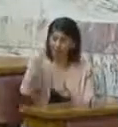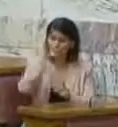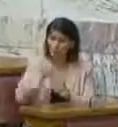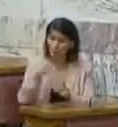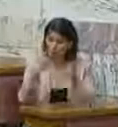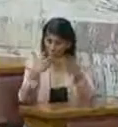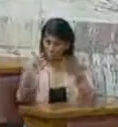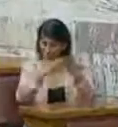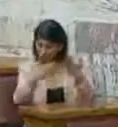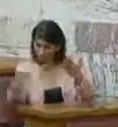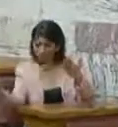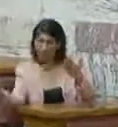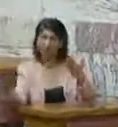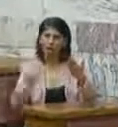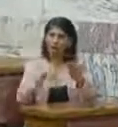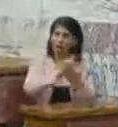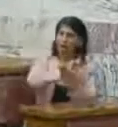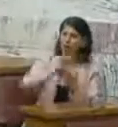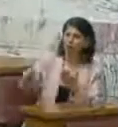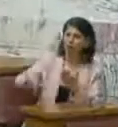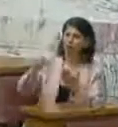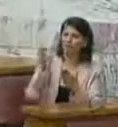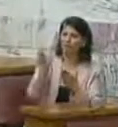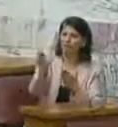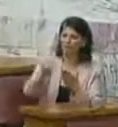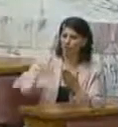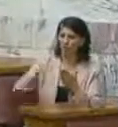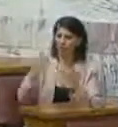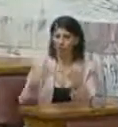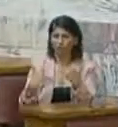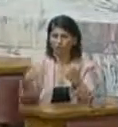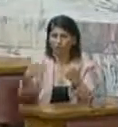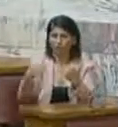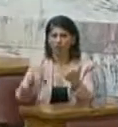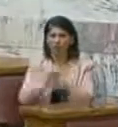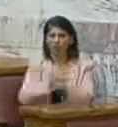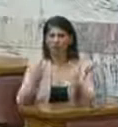την αποστολή του φακέλου εδώ. Και εκεί είπε τα εξής ξεκάθαρα.